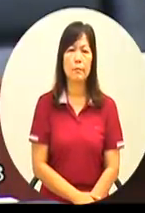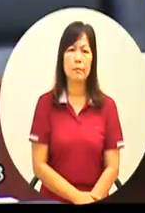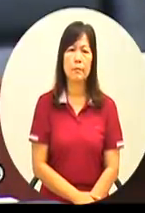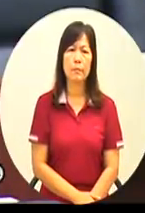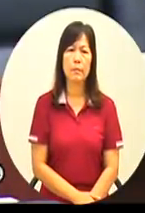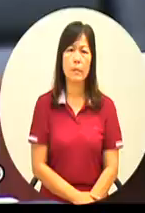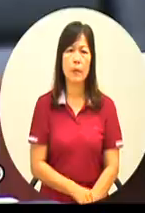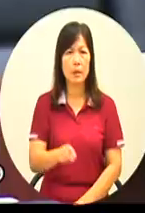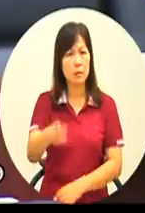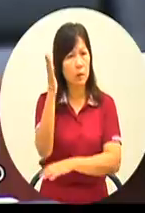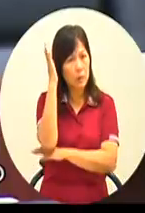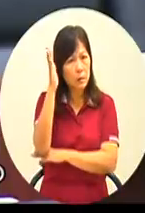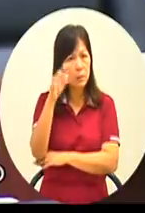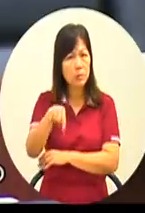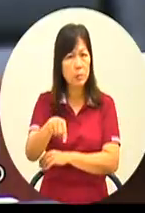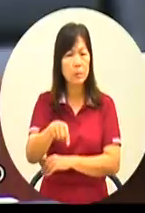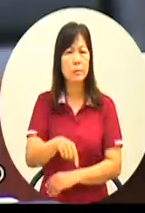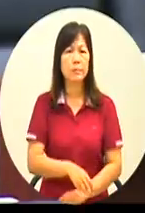这个政府只有